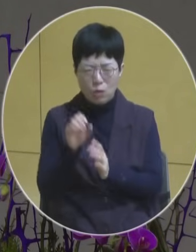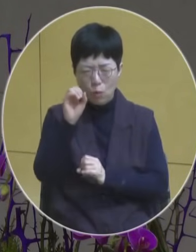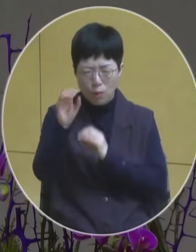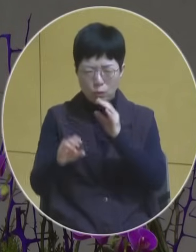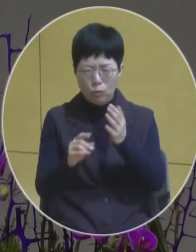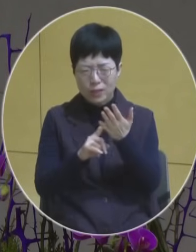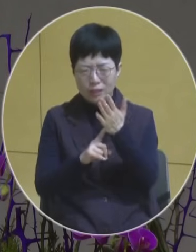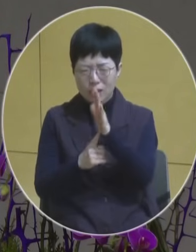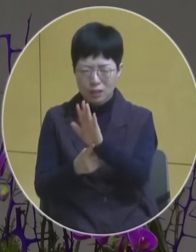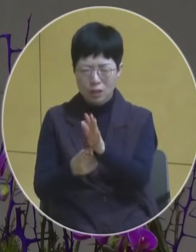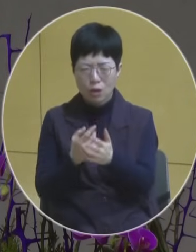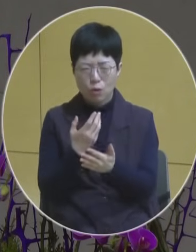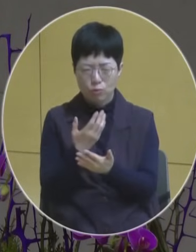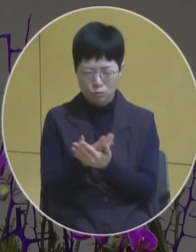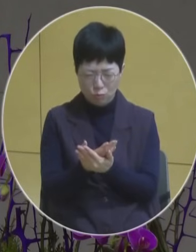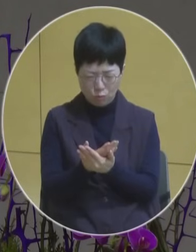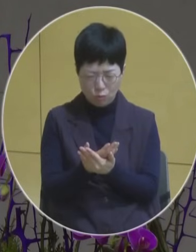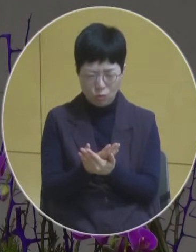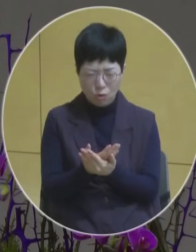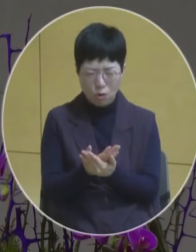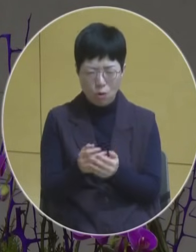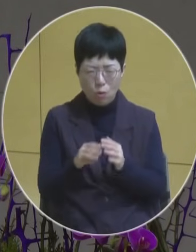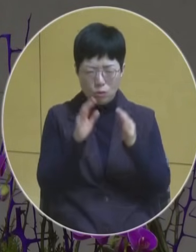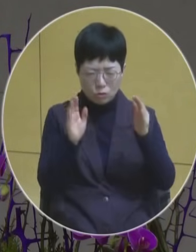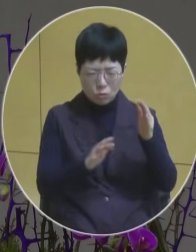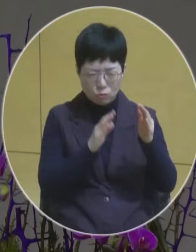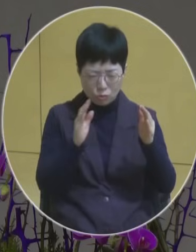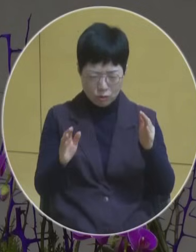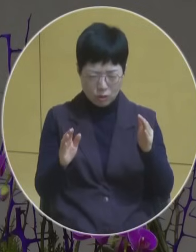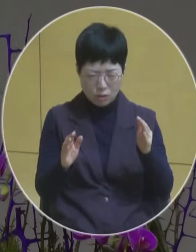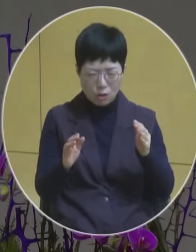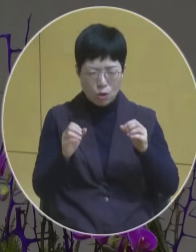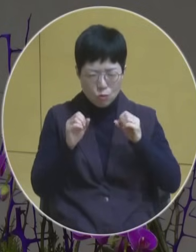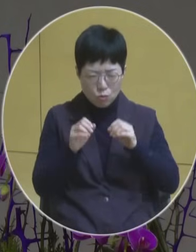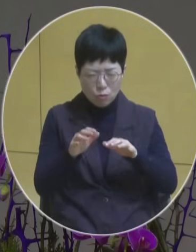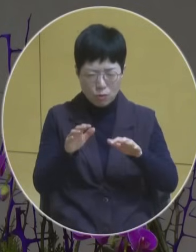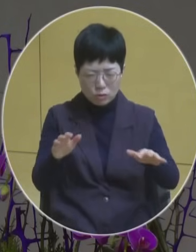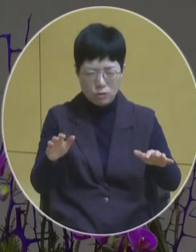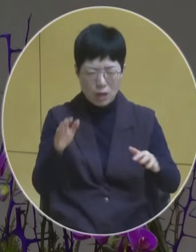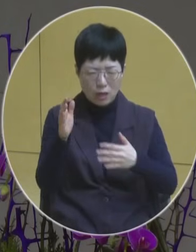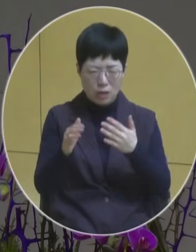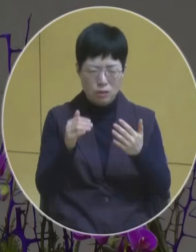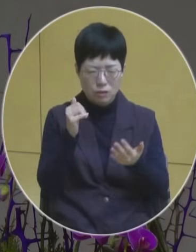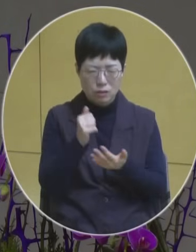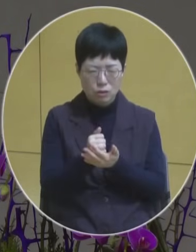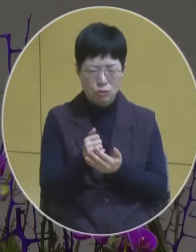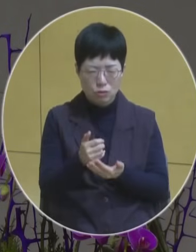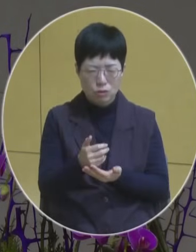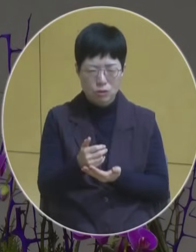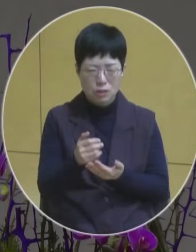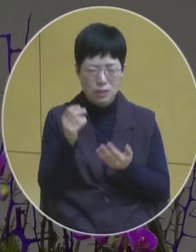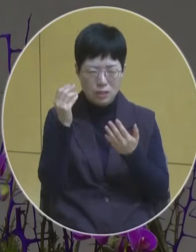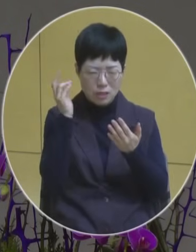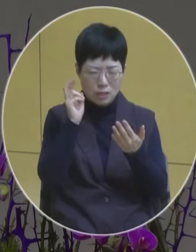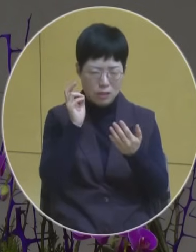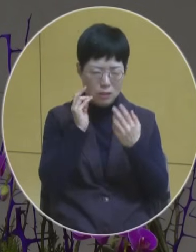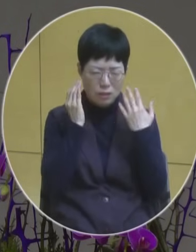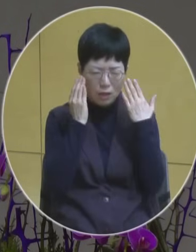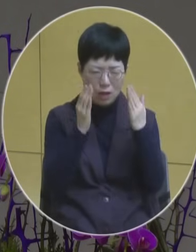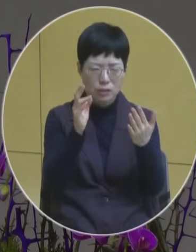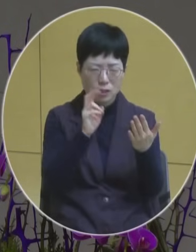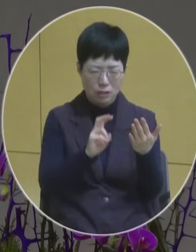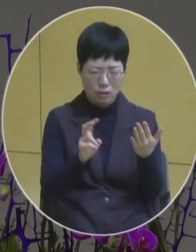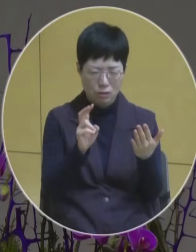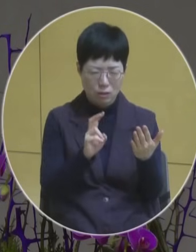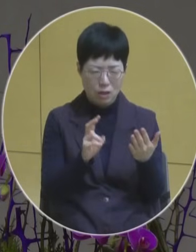있도록 하나님 함께하여 주시며 온 성도와 함께 울려 퍼지는 하나님 주님을 향한 찬양이 우리의 삶 속에